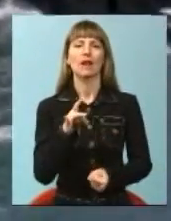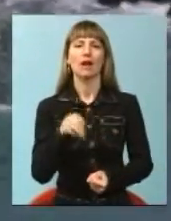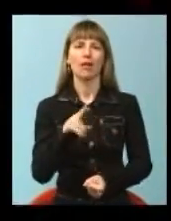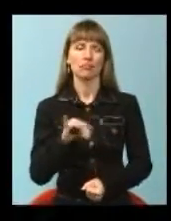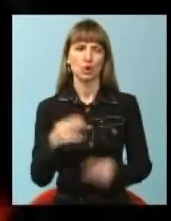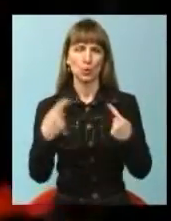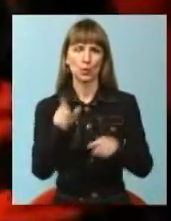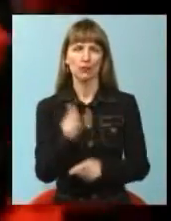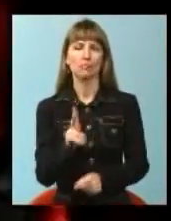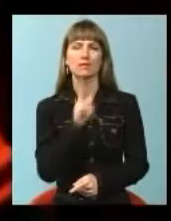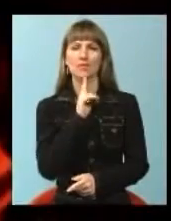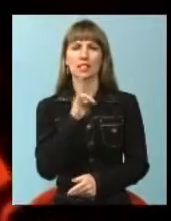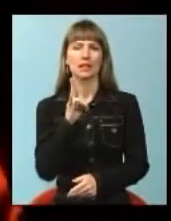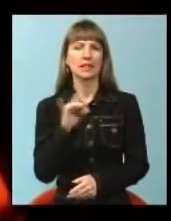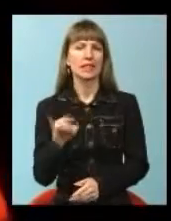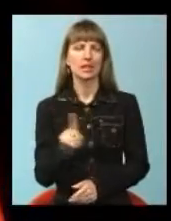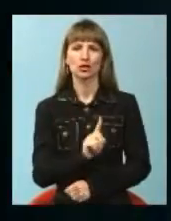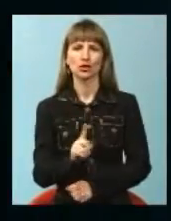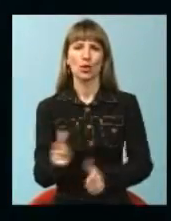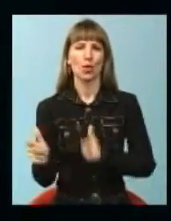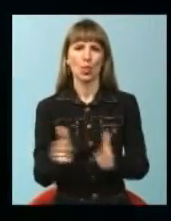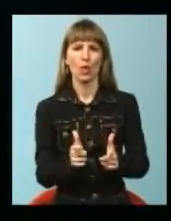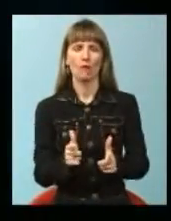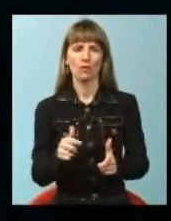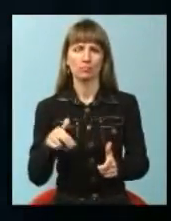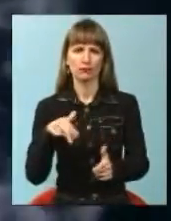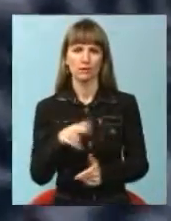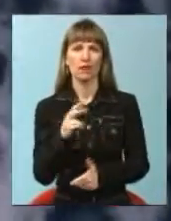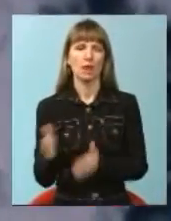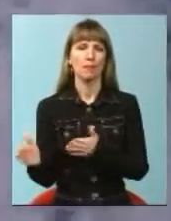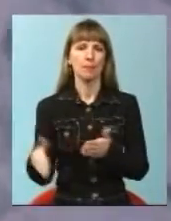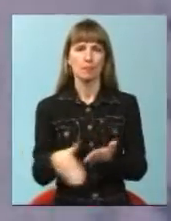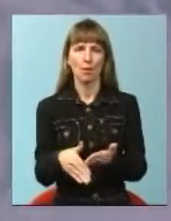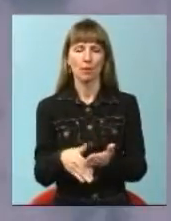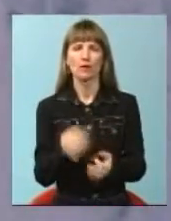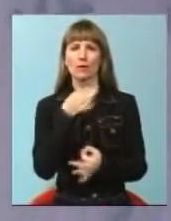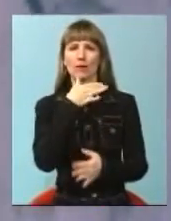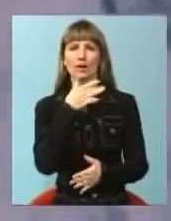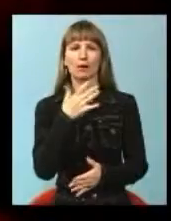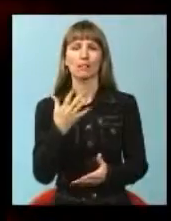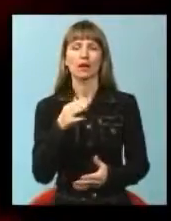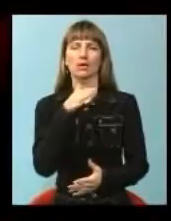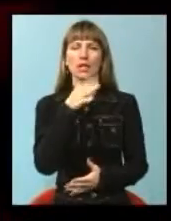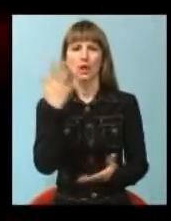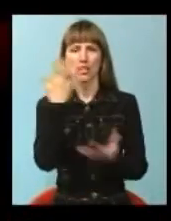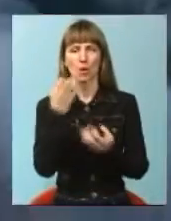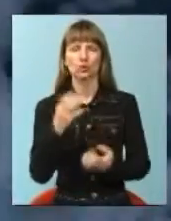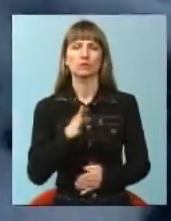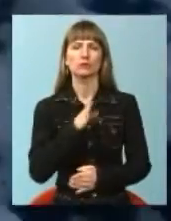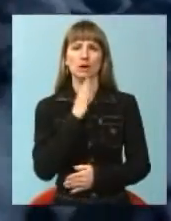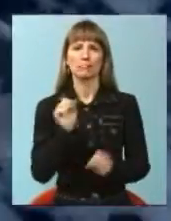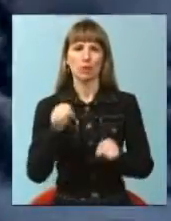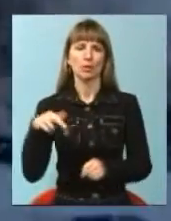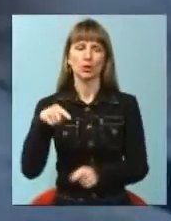інших. Це ті, хто, незважаючи ні на що, готові кинутися на допомогу. У будь-який час дня і ночі рятувальник повинен прибути